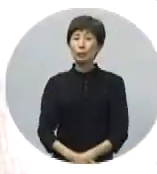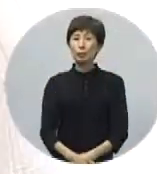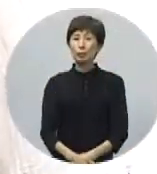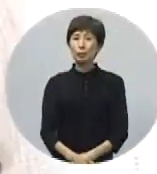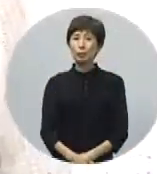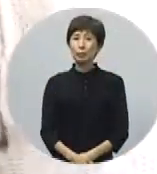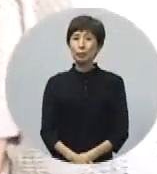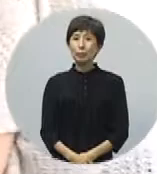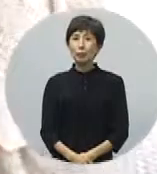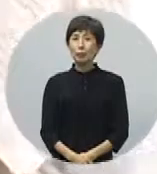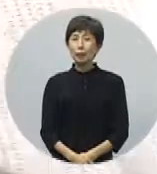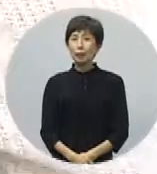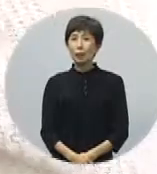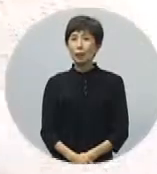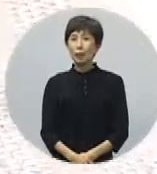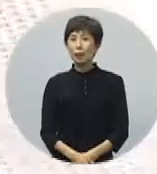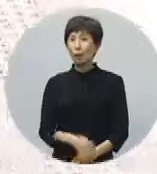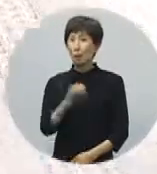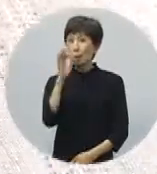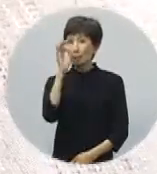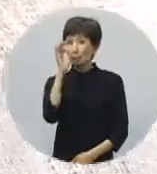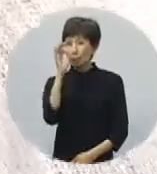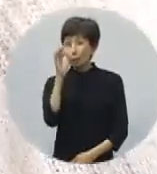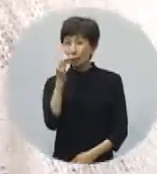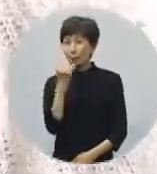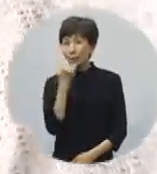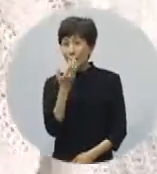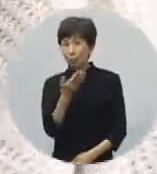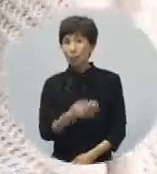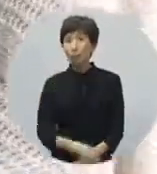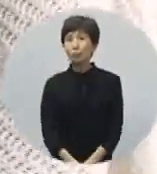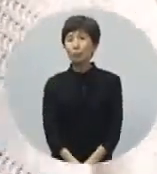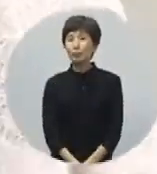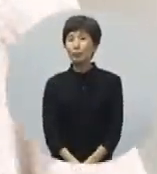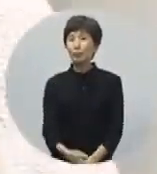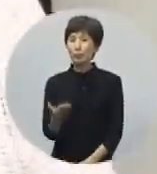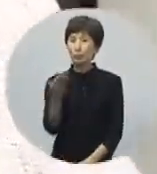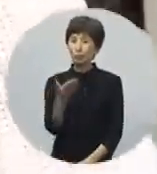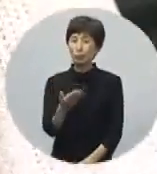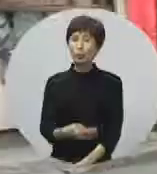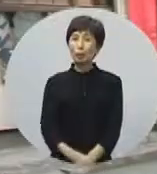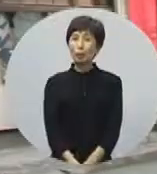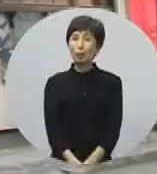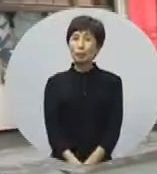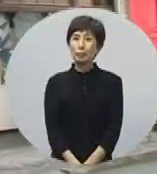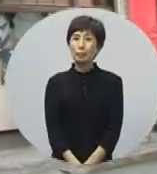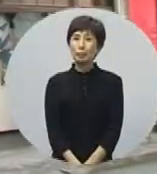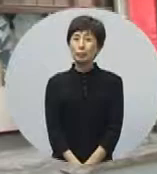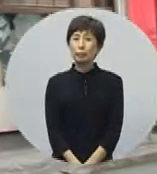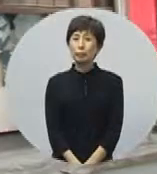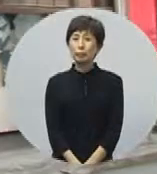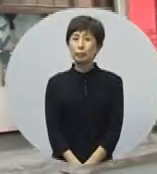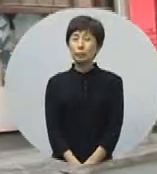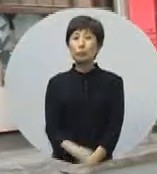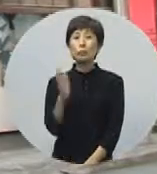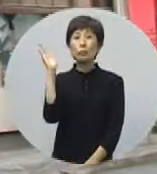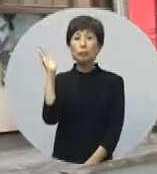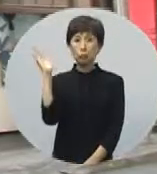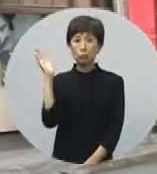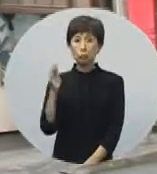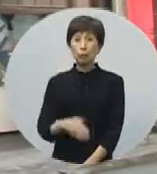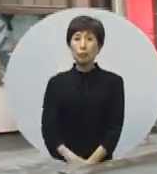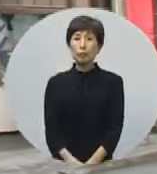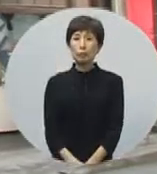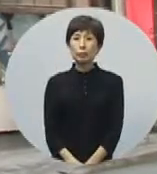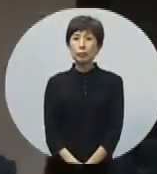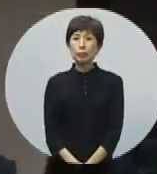すいません、 すいません、ちょっとこの辺りで見ても大丈夫ですか？ はい、どうぞご覧になってください。 ありがとうございます。 ここ蔵前ギャラ